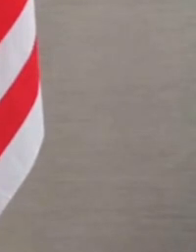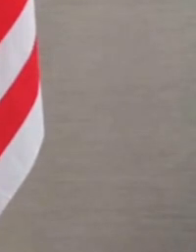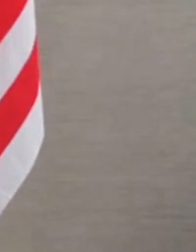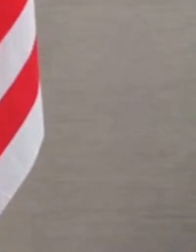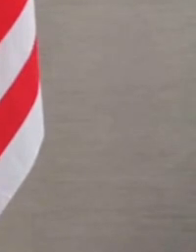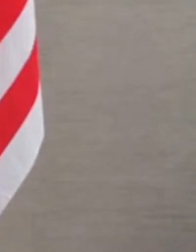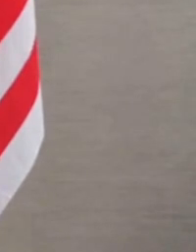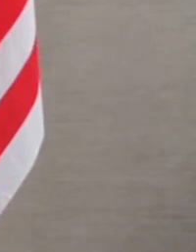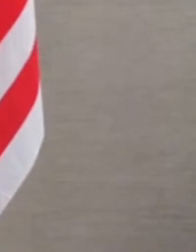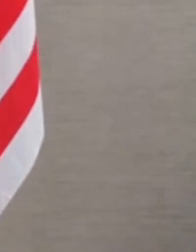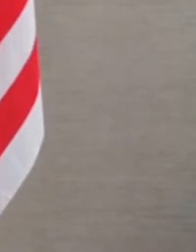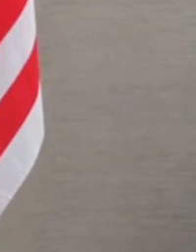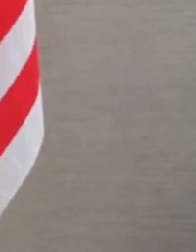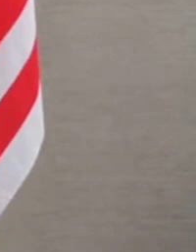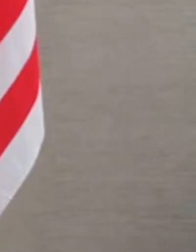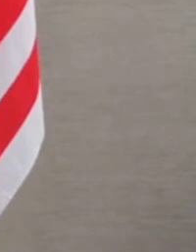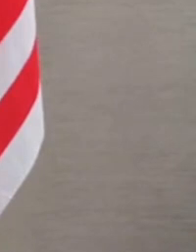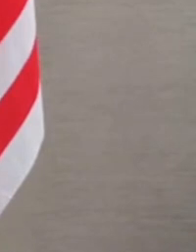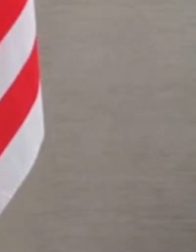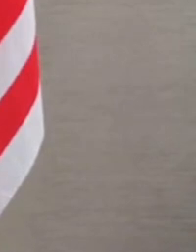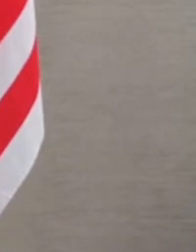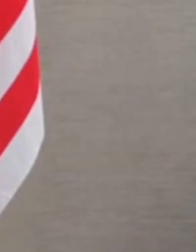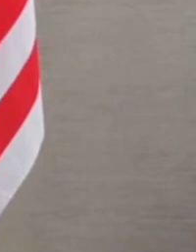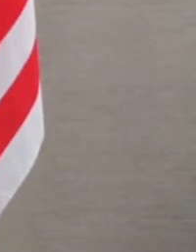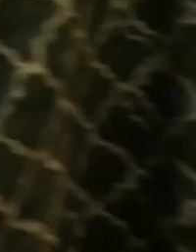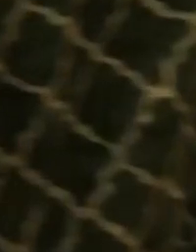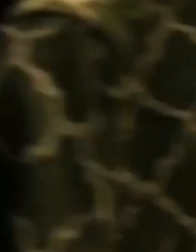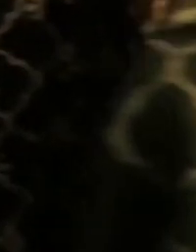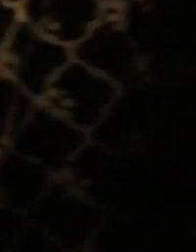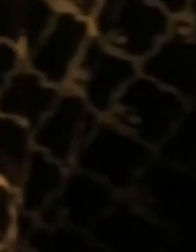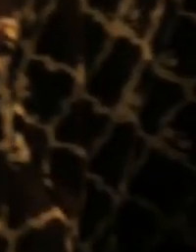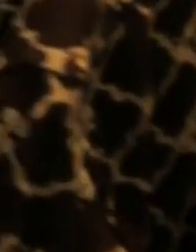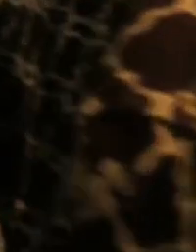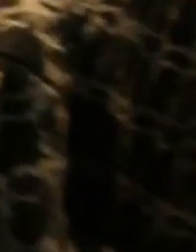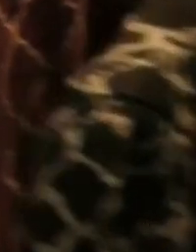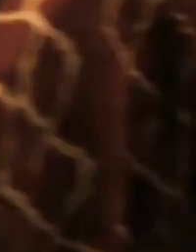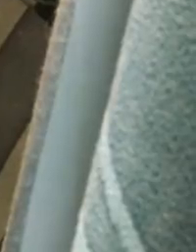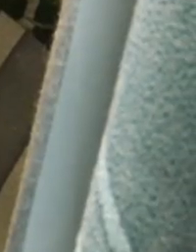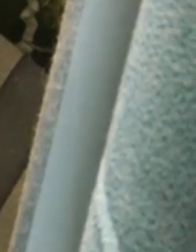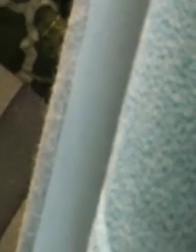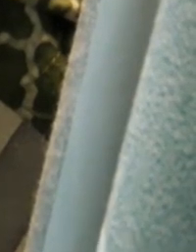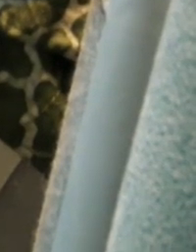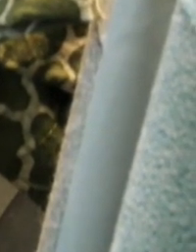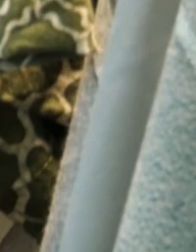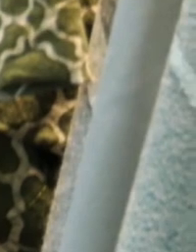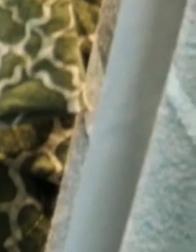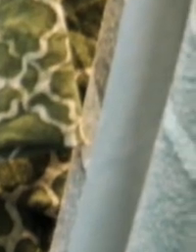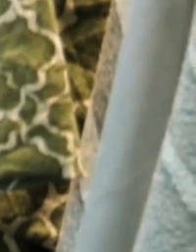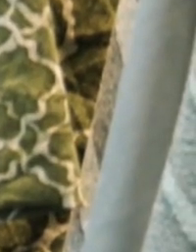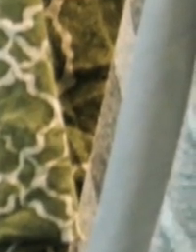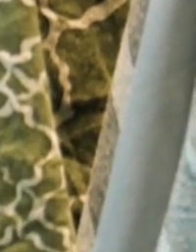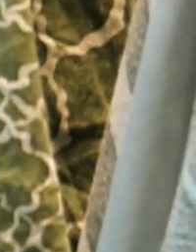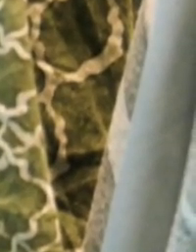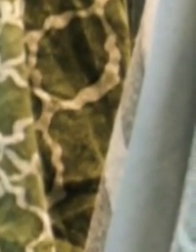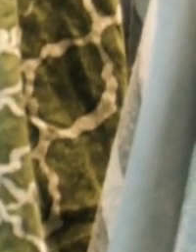kerana industri kraft negara, khususnya industri batik, dapat kita usahakan membantu